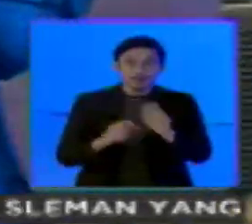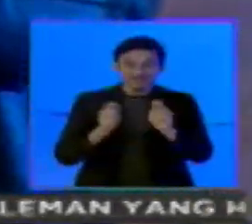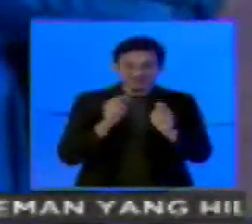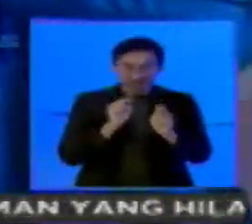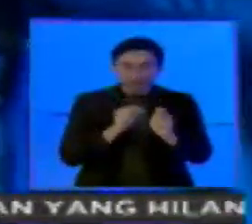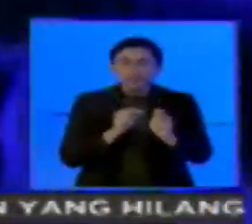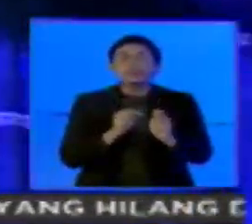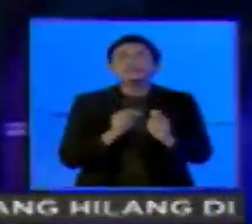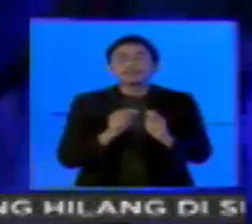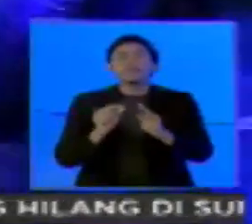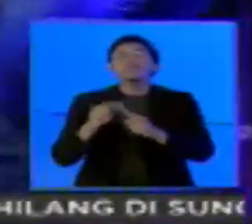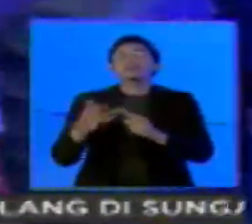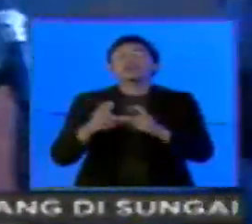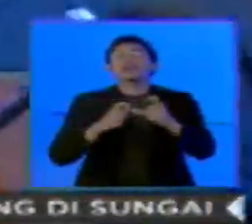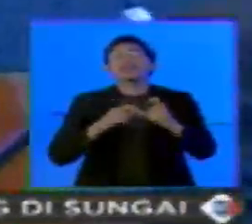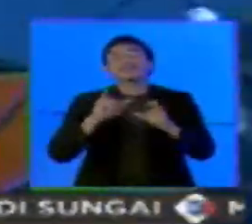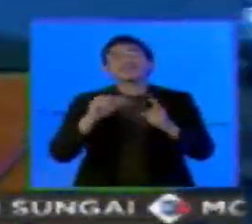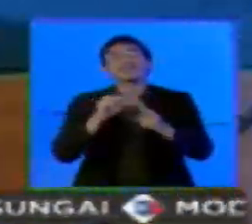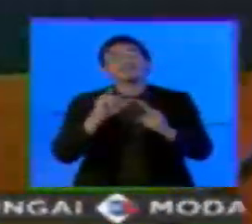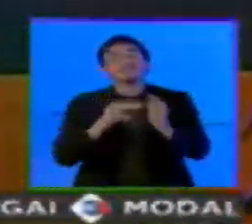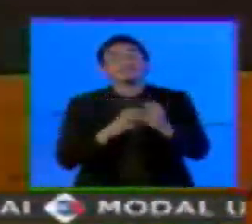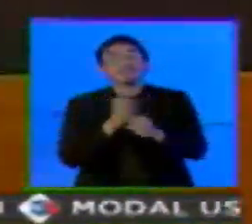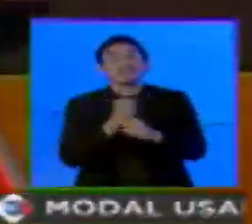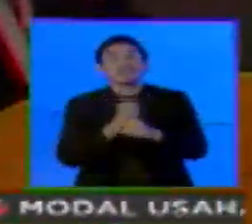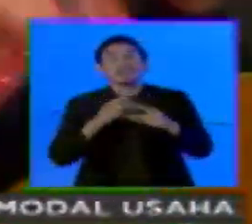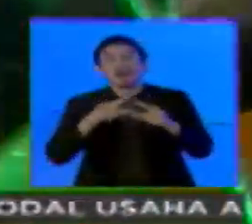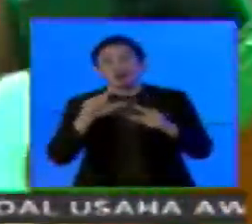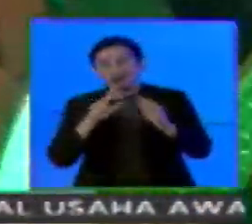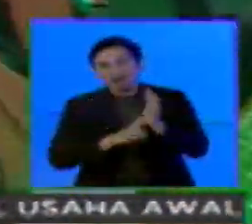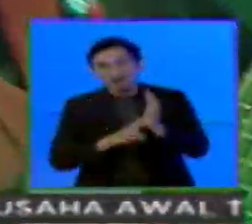Pantai Sipinggan pada 27 Desember mendatang.